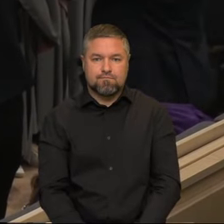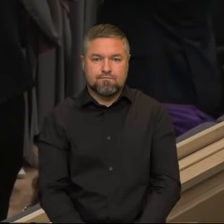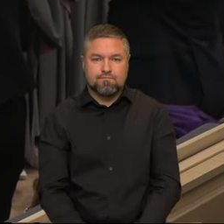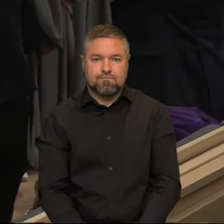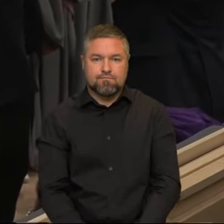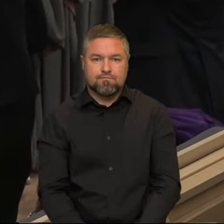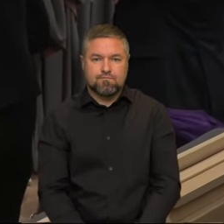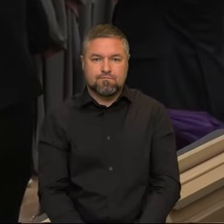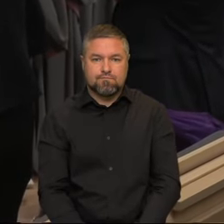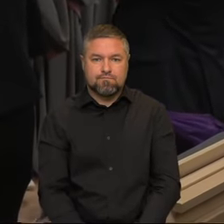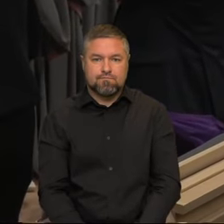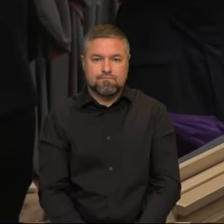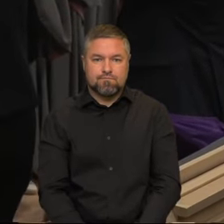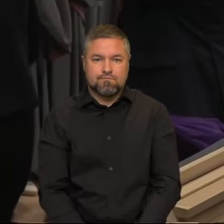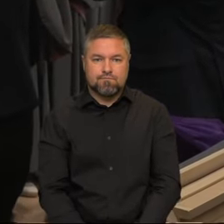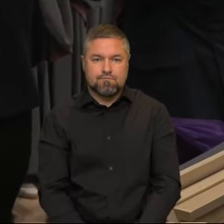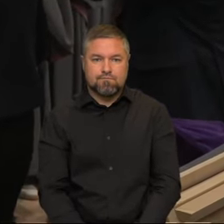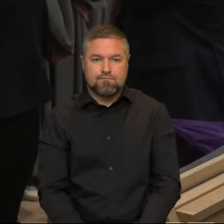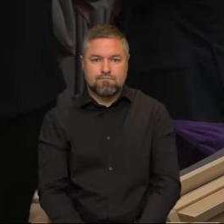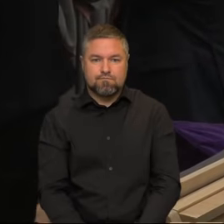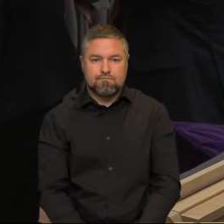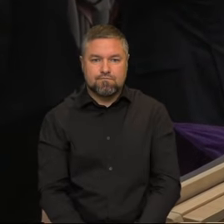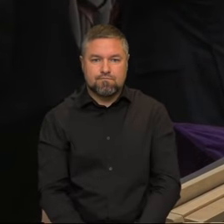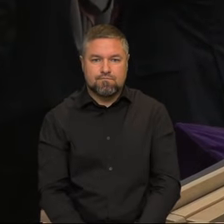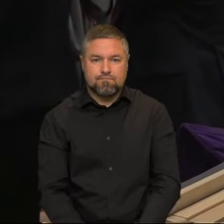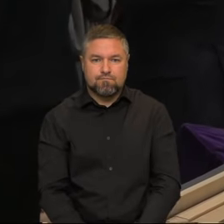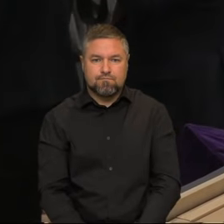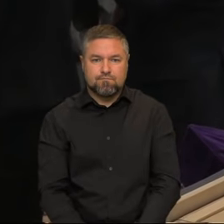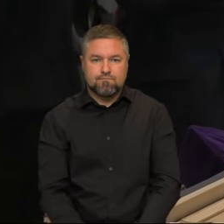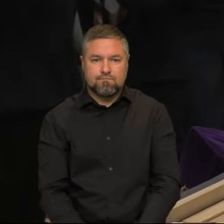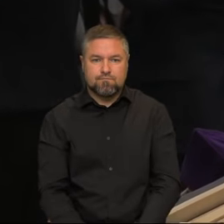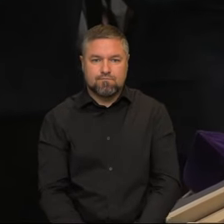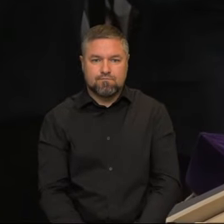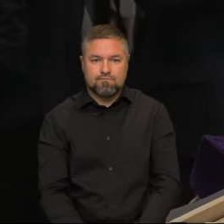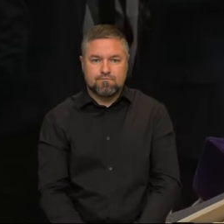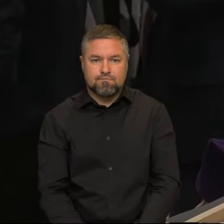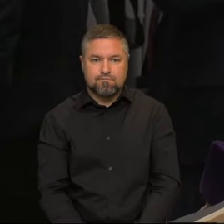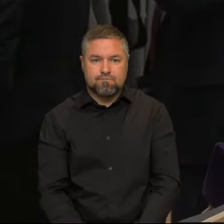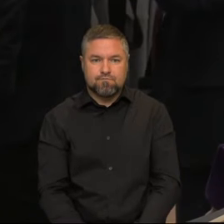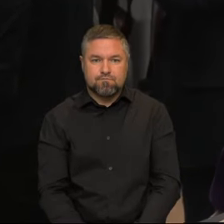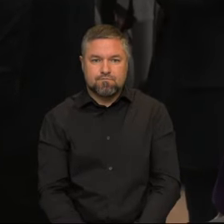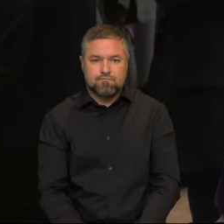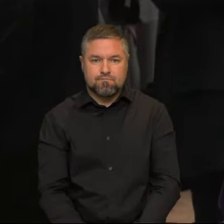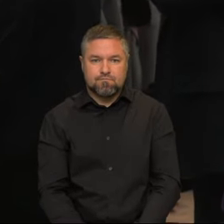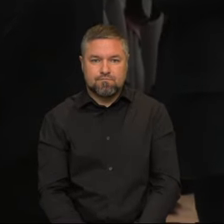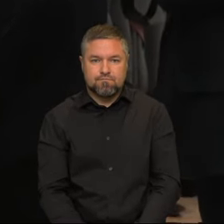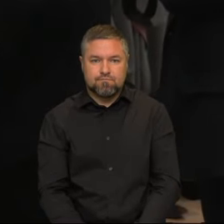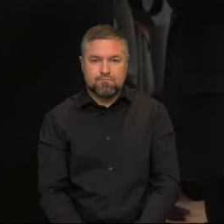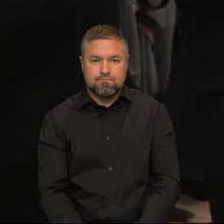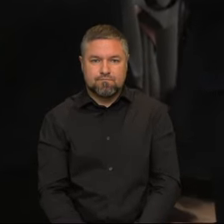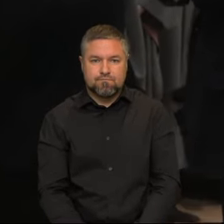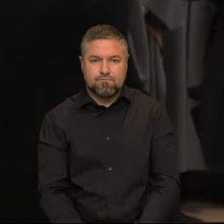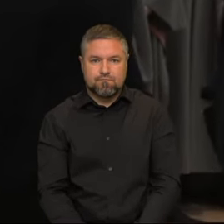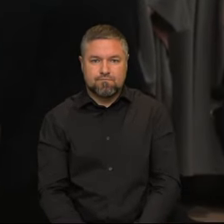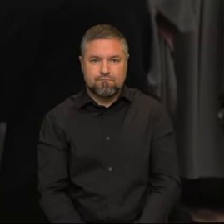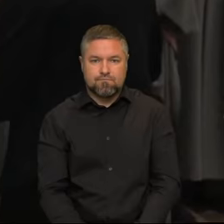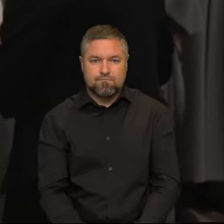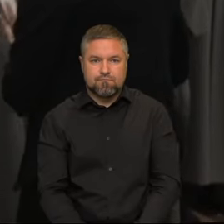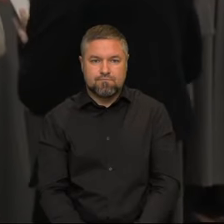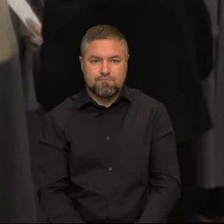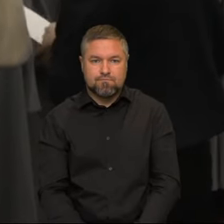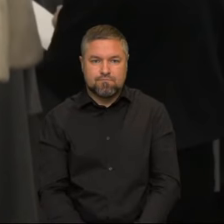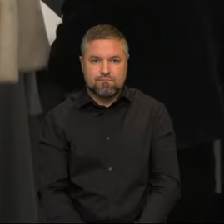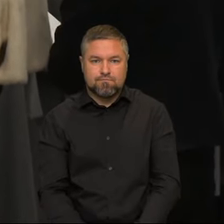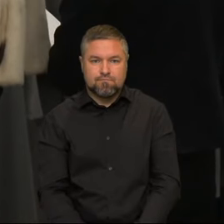Pan Jan Koślin. Gratuluję panu, że jest pan studentem Politechniki Łódzkiej. Pani Julia. Pani